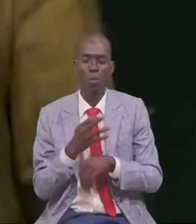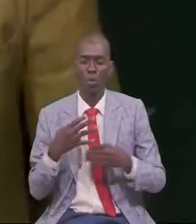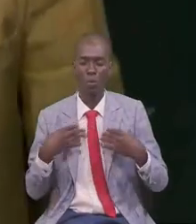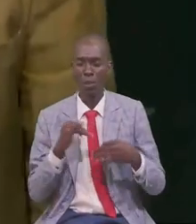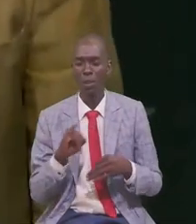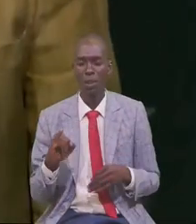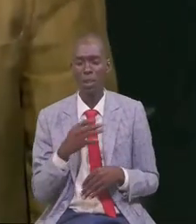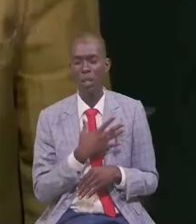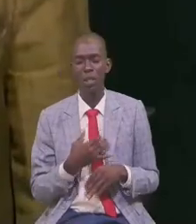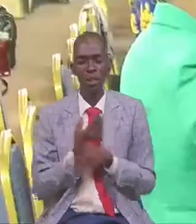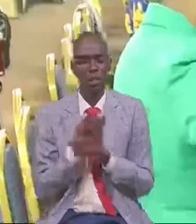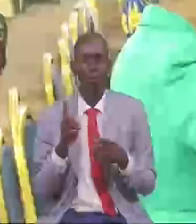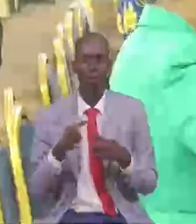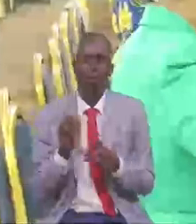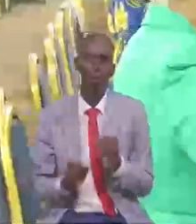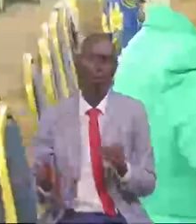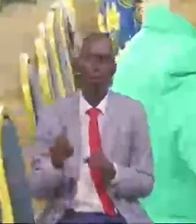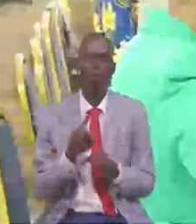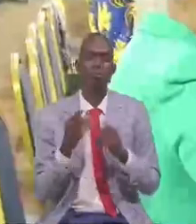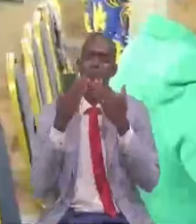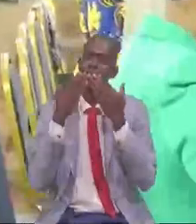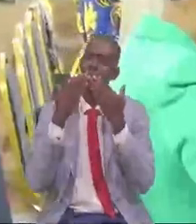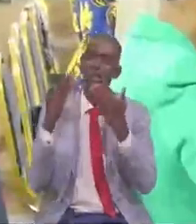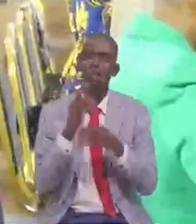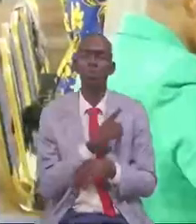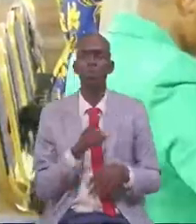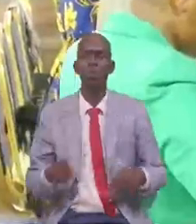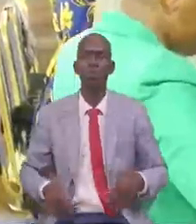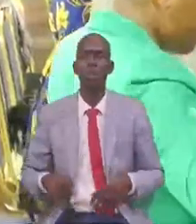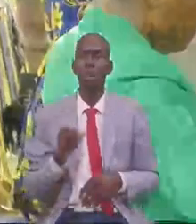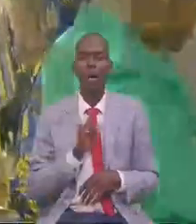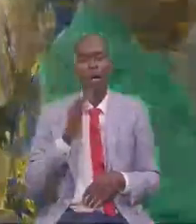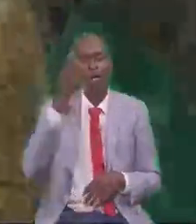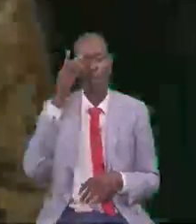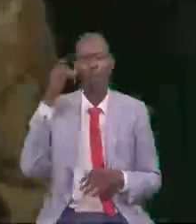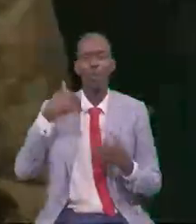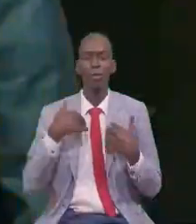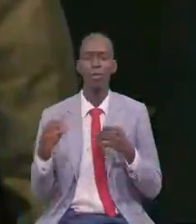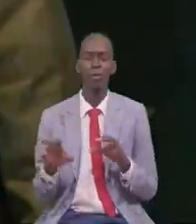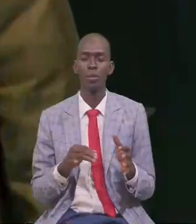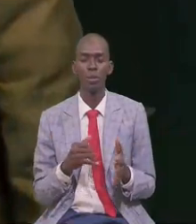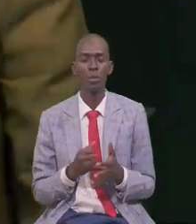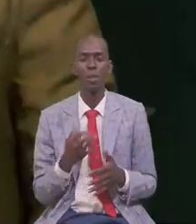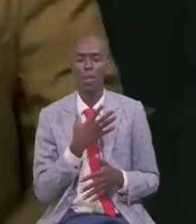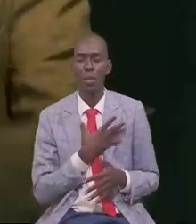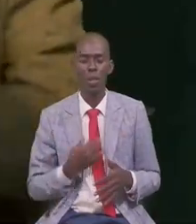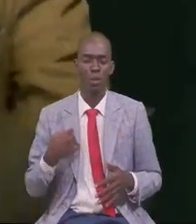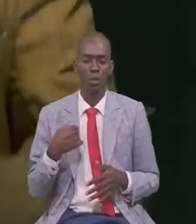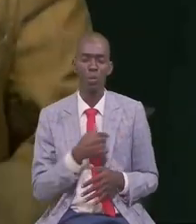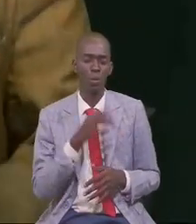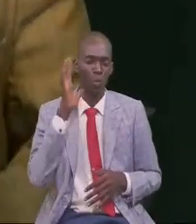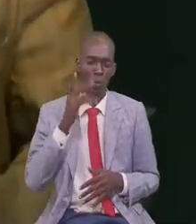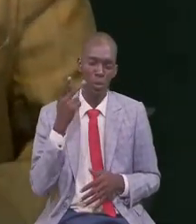à chacun. Merci Seigneur, je sais que c'est fait et je le verrai, nous allons nous